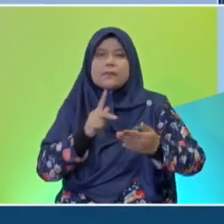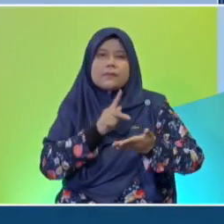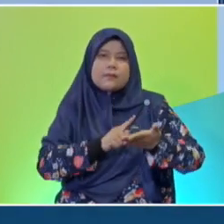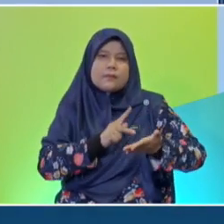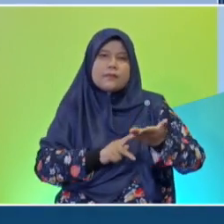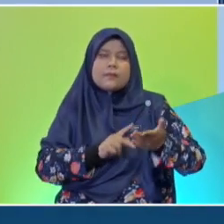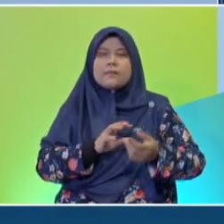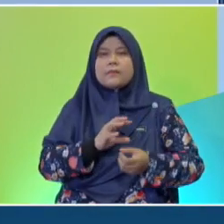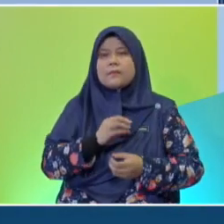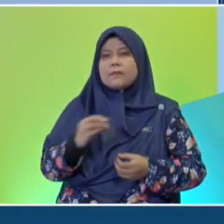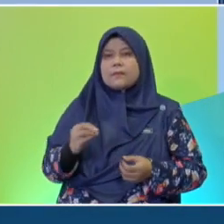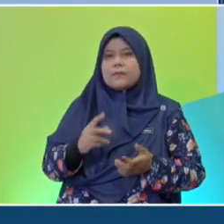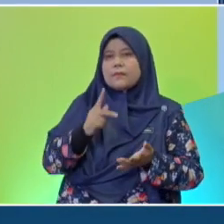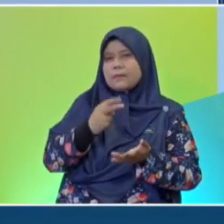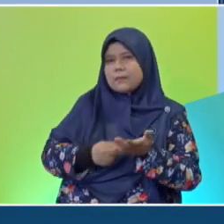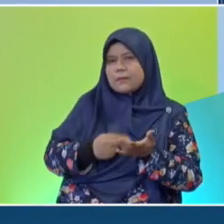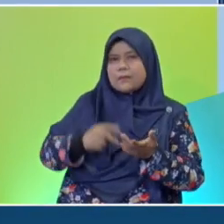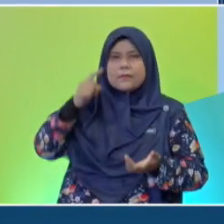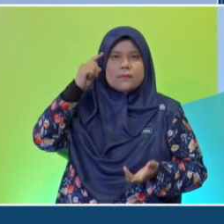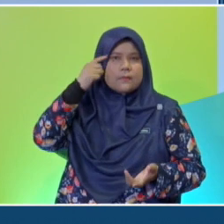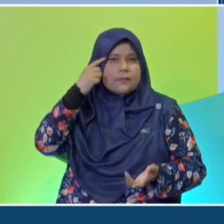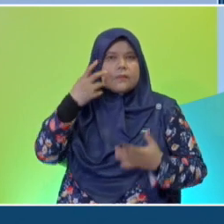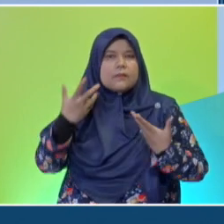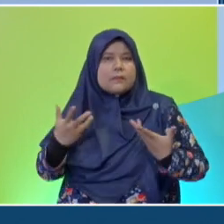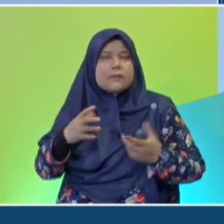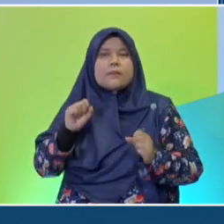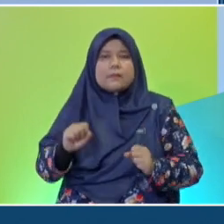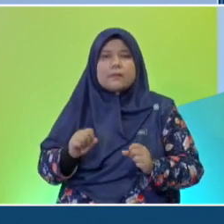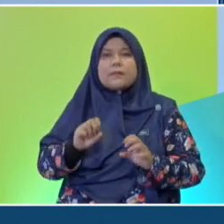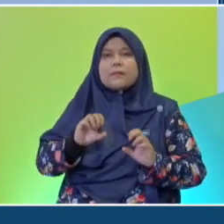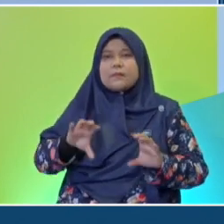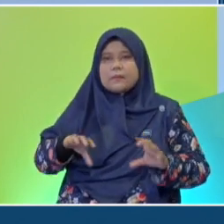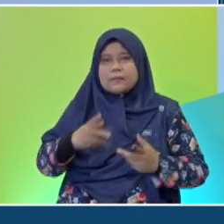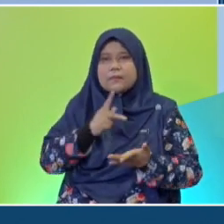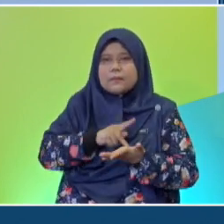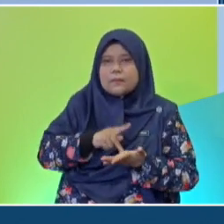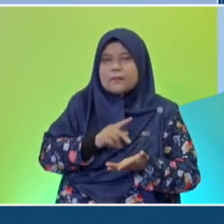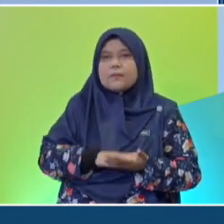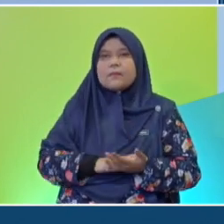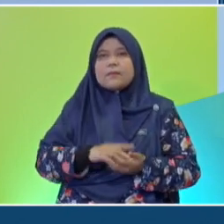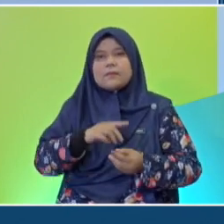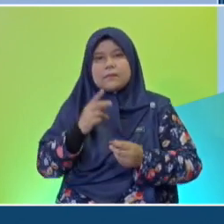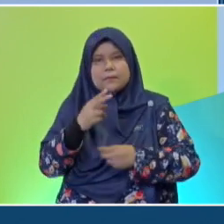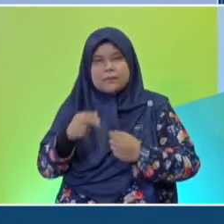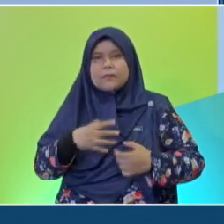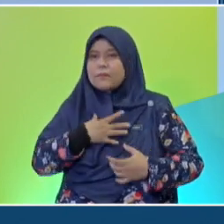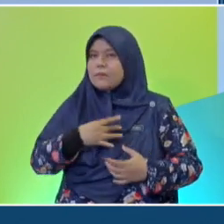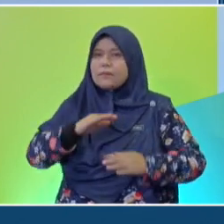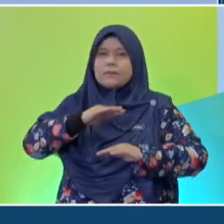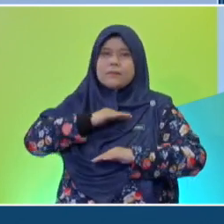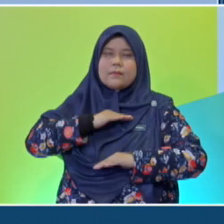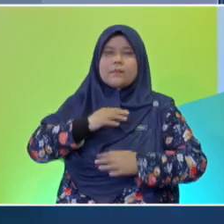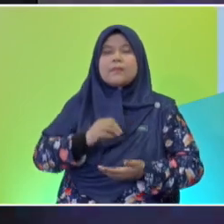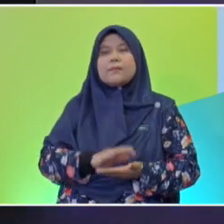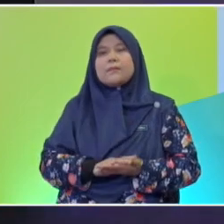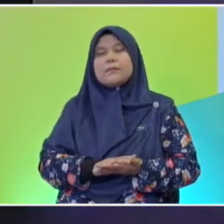kedua kita dapat menentukan nilai yang tidak diketahui dalam suatu kendaraan jadi untuk keseluruhannya dengan